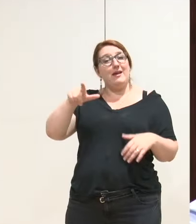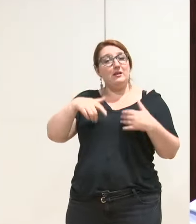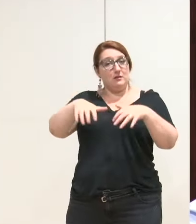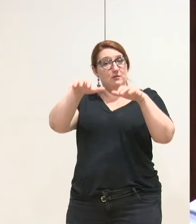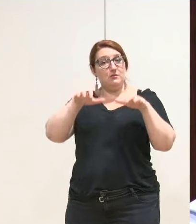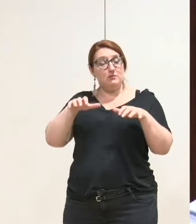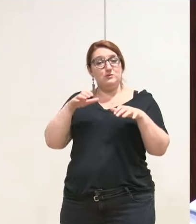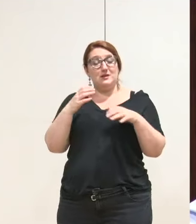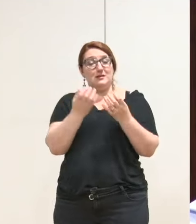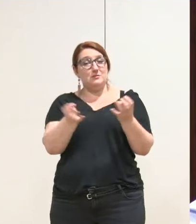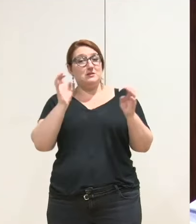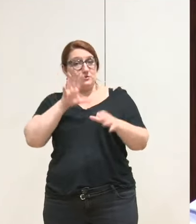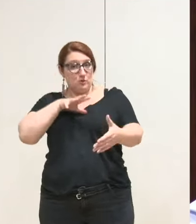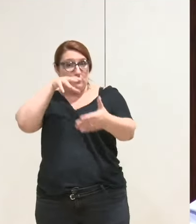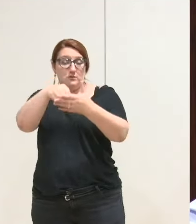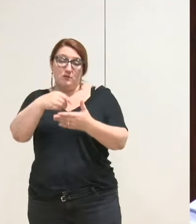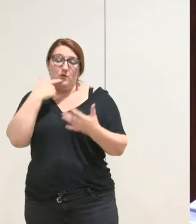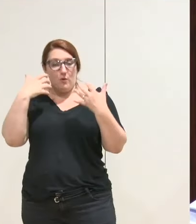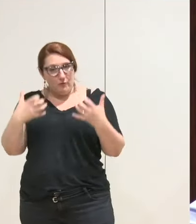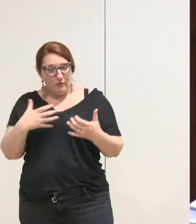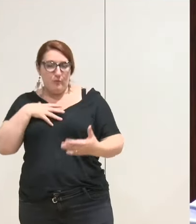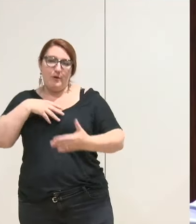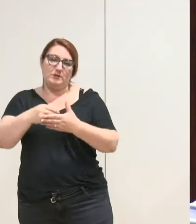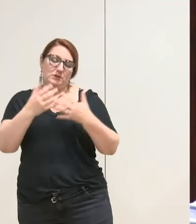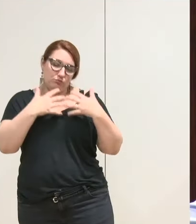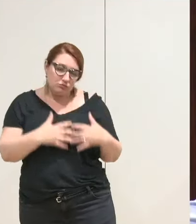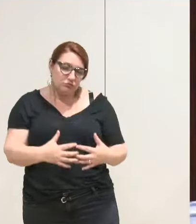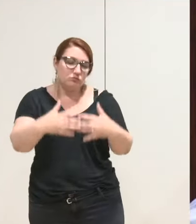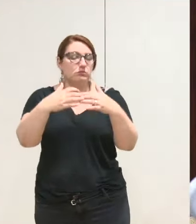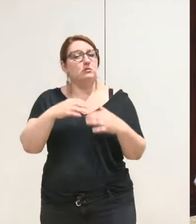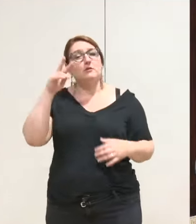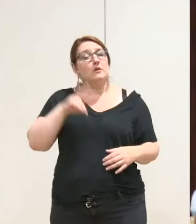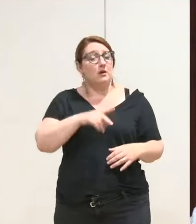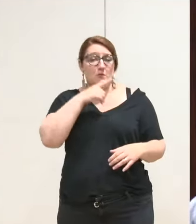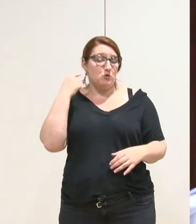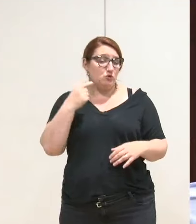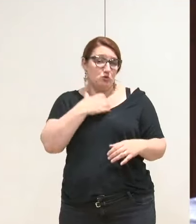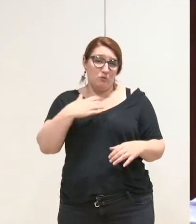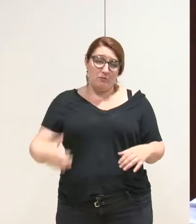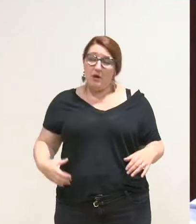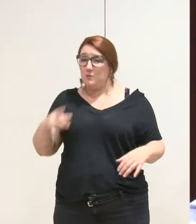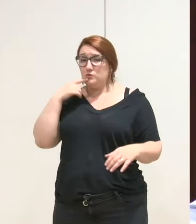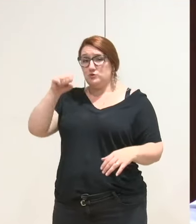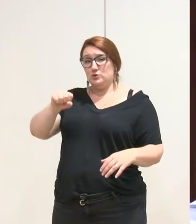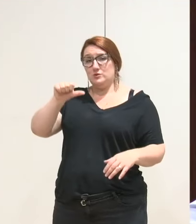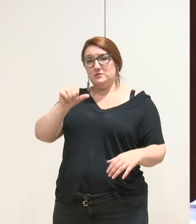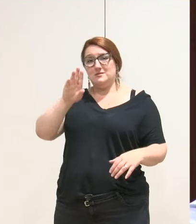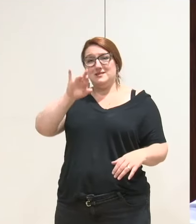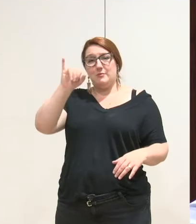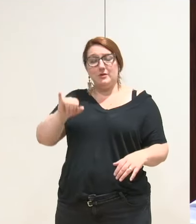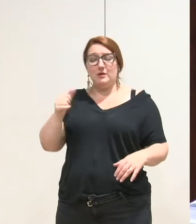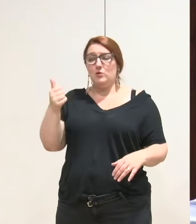à travailler au rebond indispensable de cet outil vous l'avez dit Monsieur le Maire Monsieur Sabri l'a dit je crois la dernière fois au conseil